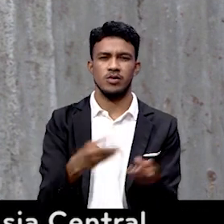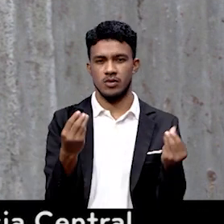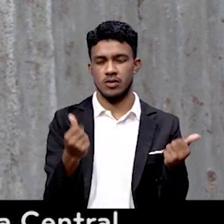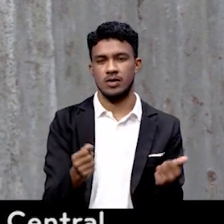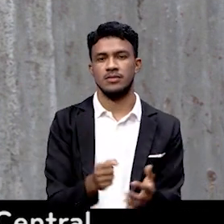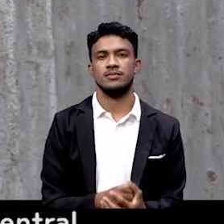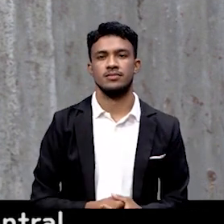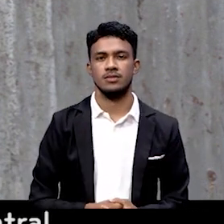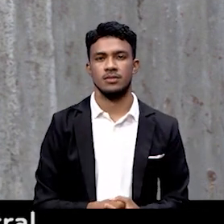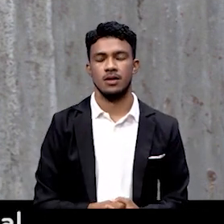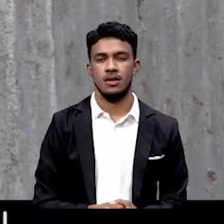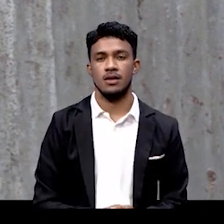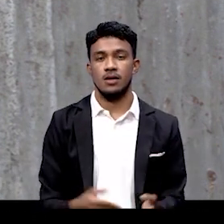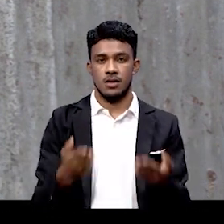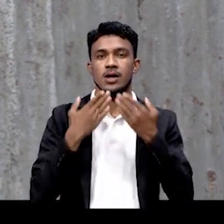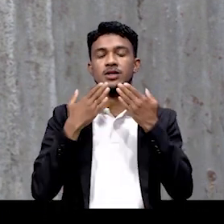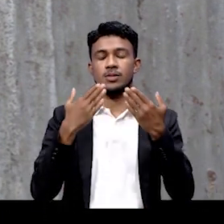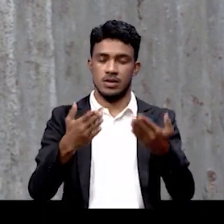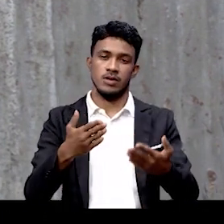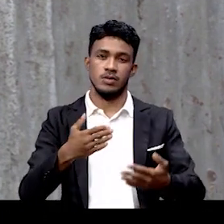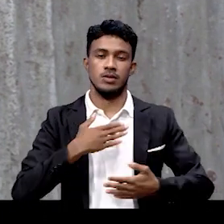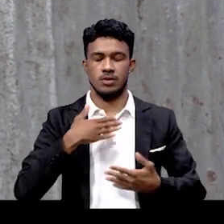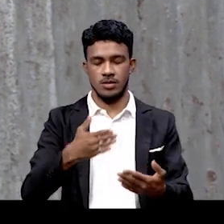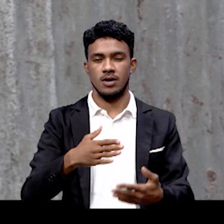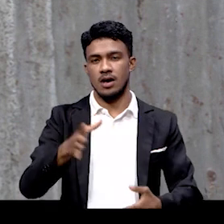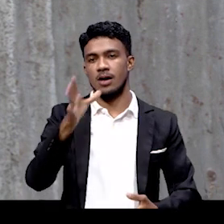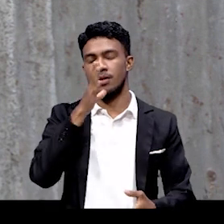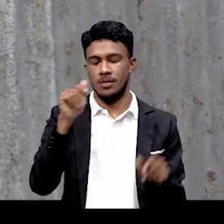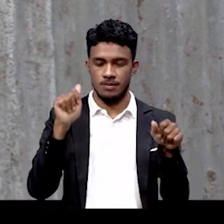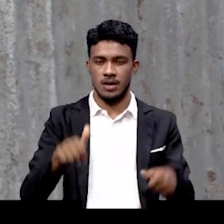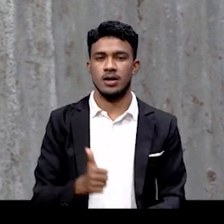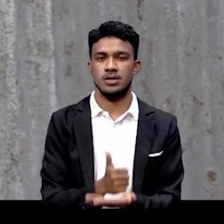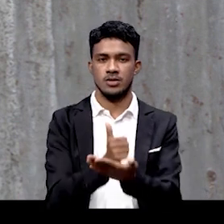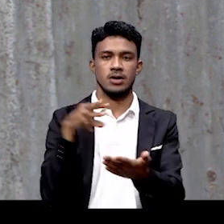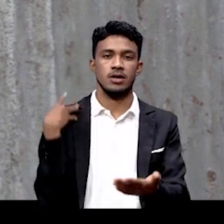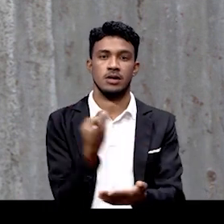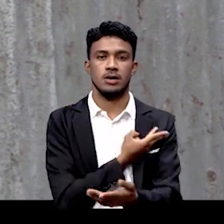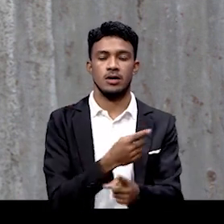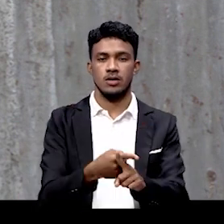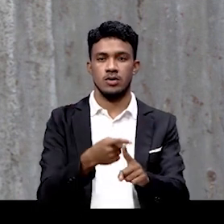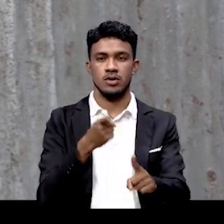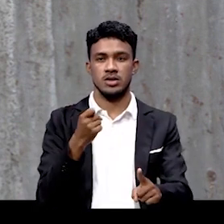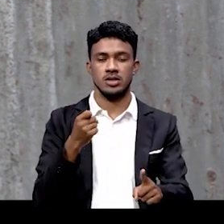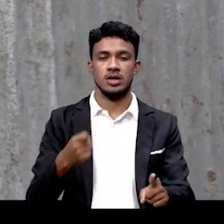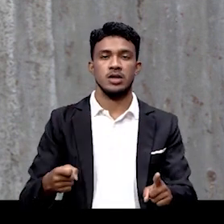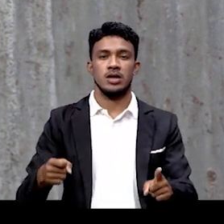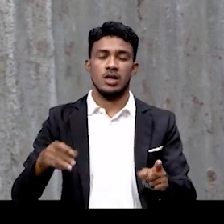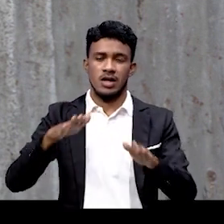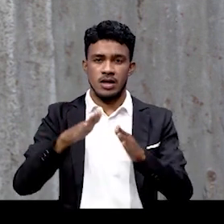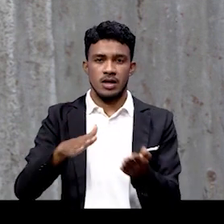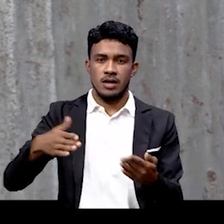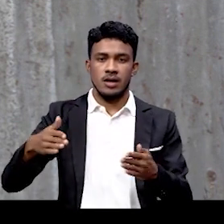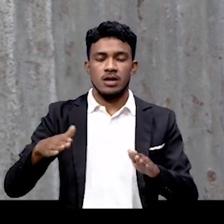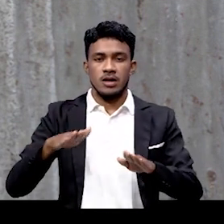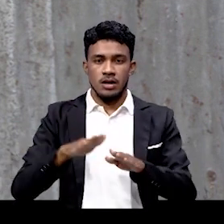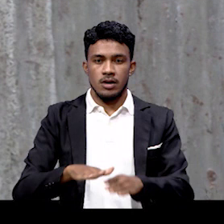ito agradece ona ba ina ne be maka beli sustenta ita husi awa husi